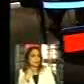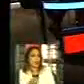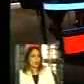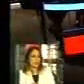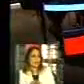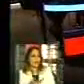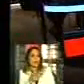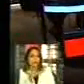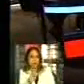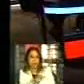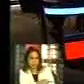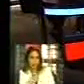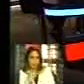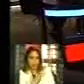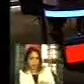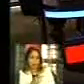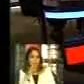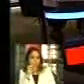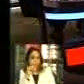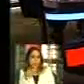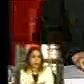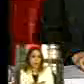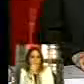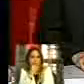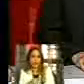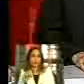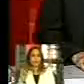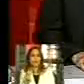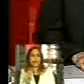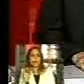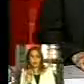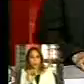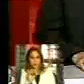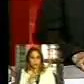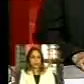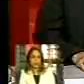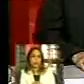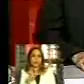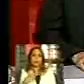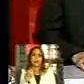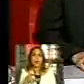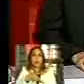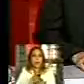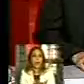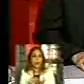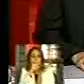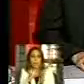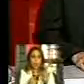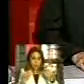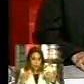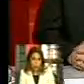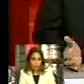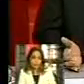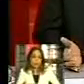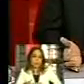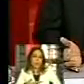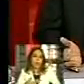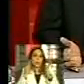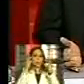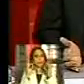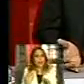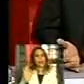אתה אמרת, דיברת על הצעת החוק של שלי יחימוביץ', שבגדול צריך להגיד שחלק מהחוק שעבר היום, הוא מקבל את ההיגיון הזה שלו,